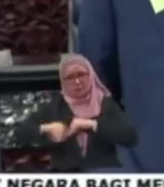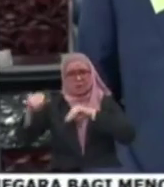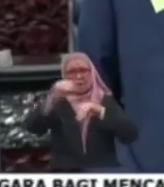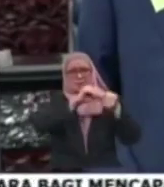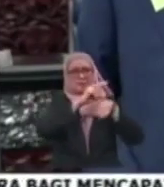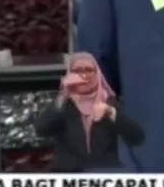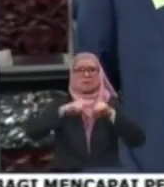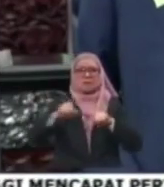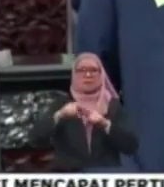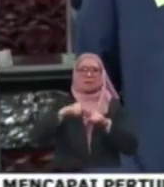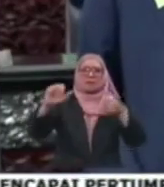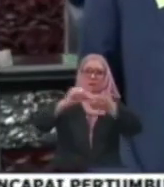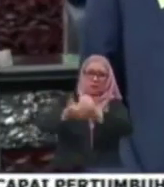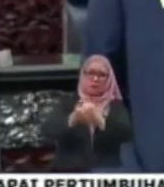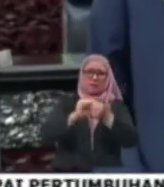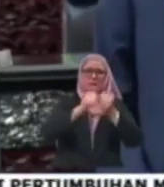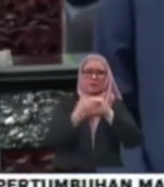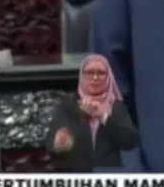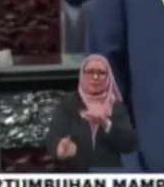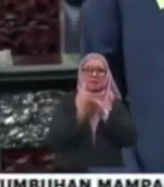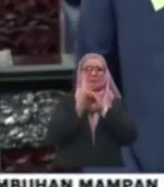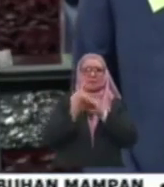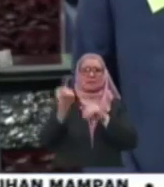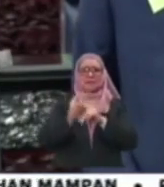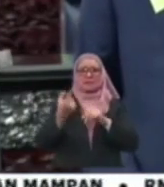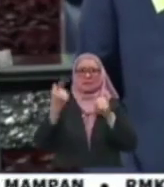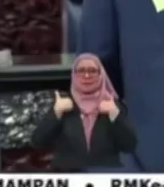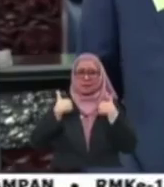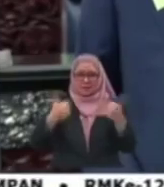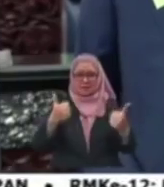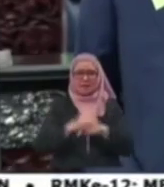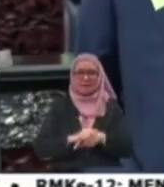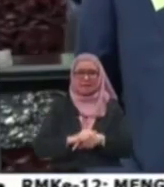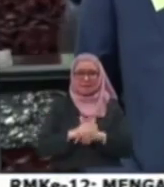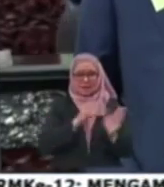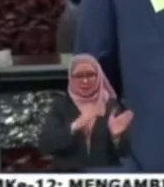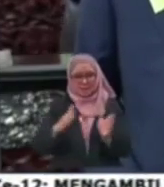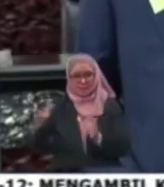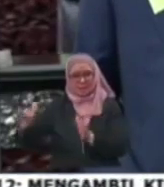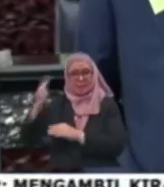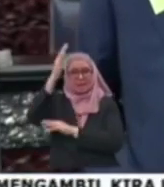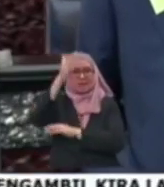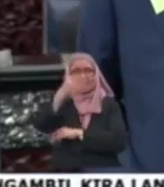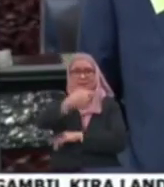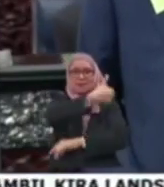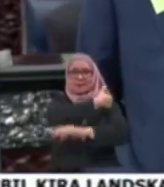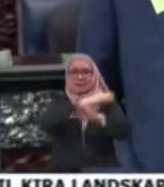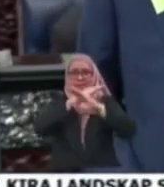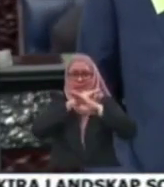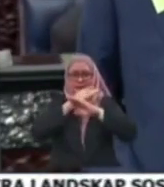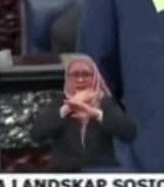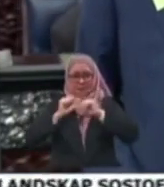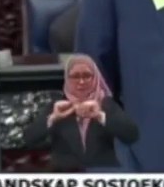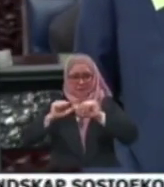kesihatan. Pelan hala tuju pembangunan vaksin negara juga sedang dimuktamadkan bagi